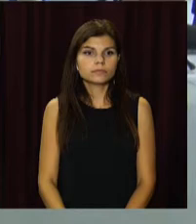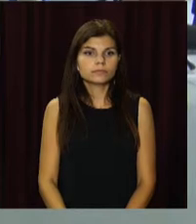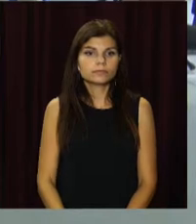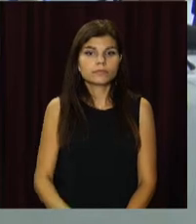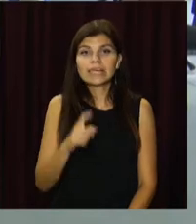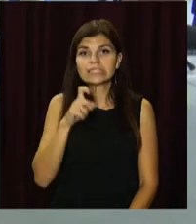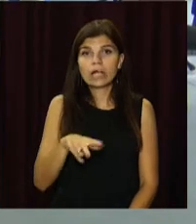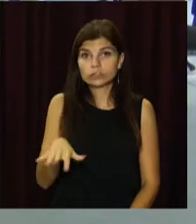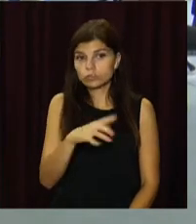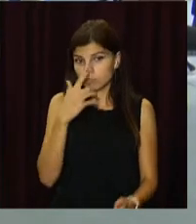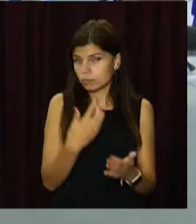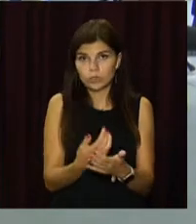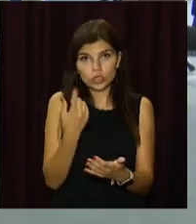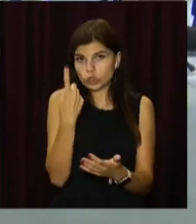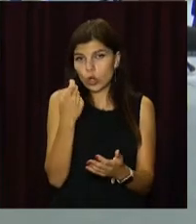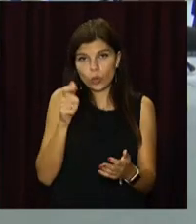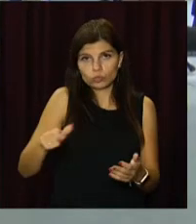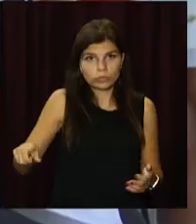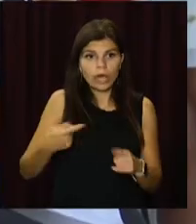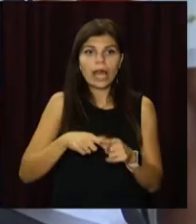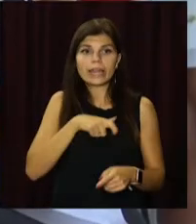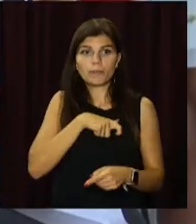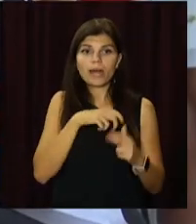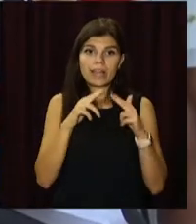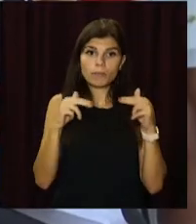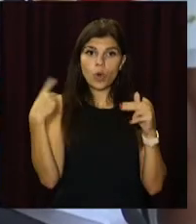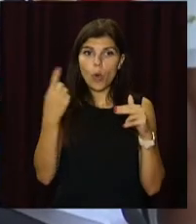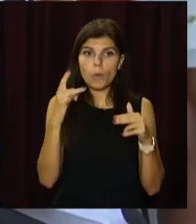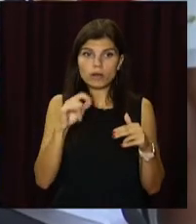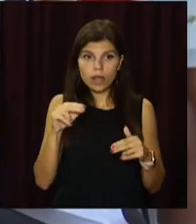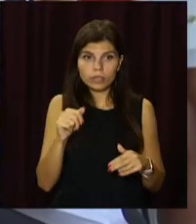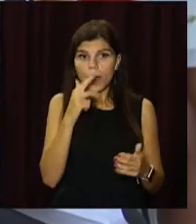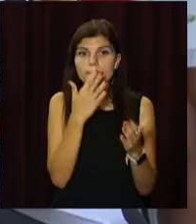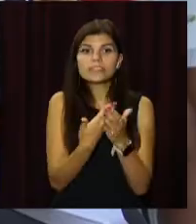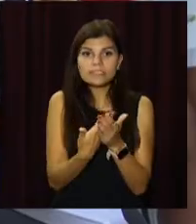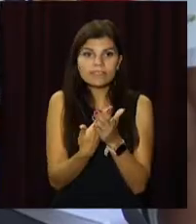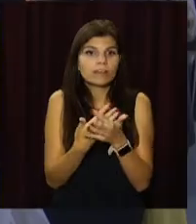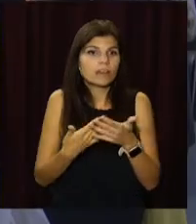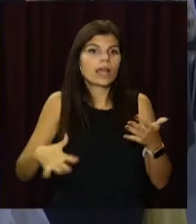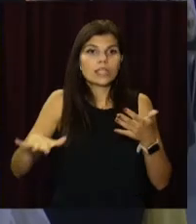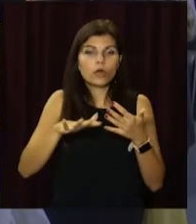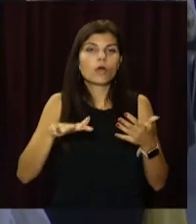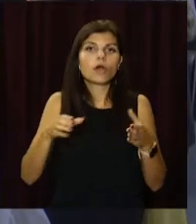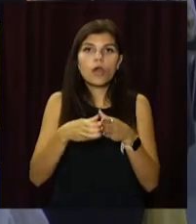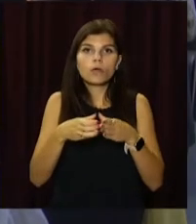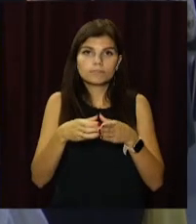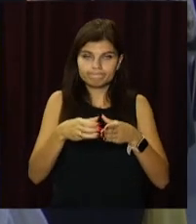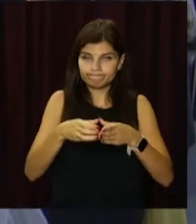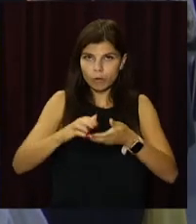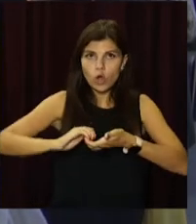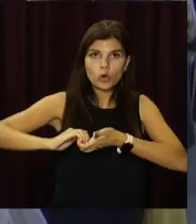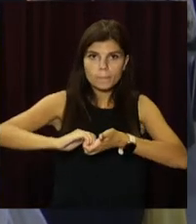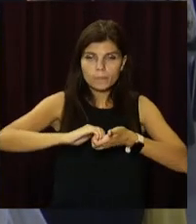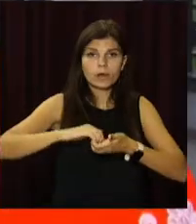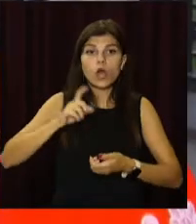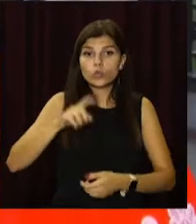У залі зібралася майже сотня учасників. Це депутатки Дніпропетровської облради, представниці територіальних громад регіону. Серед них і